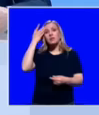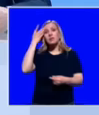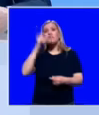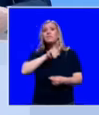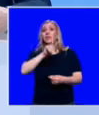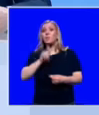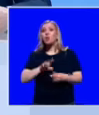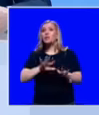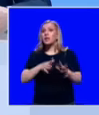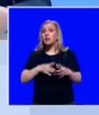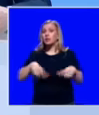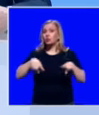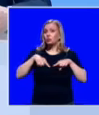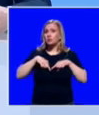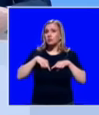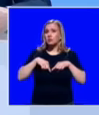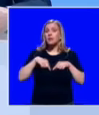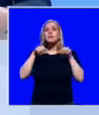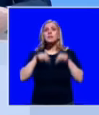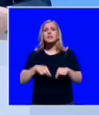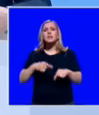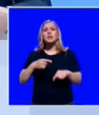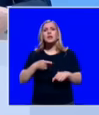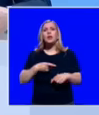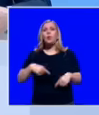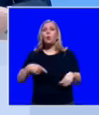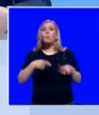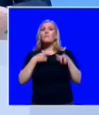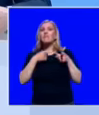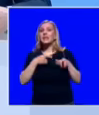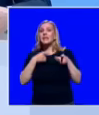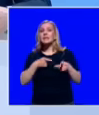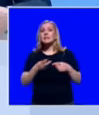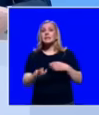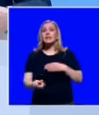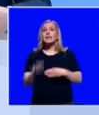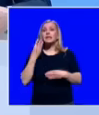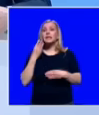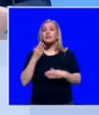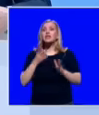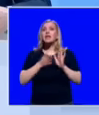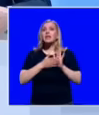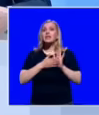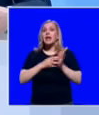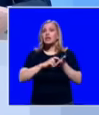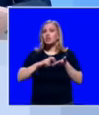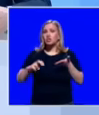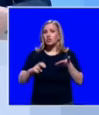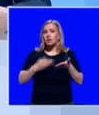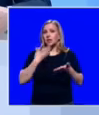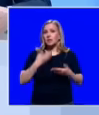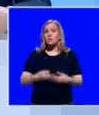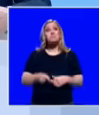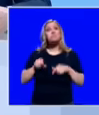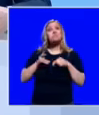осъден. Нали знаеш, че тези обвинения са 3000 данъчни декларации, примерно за обвинението. Само, че сега, ако станете евродепутат